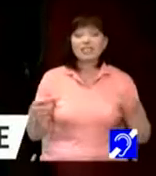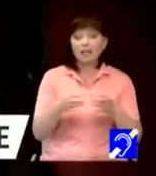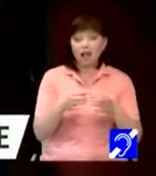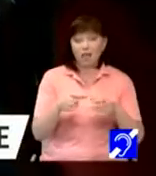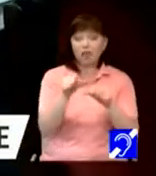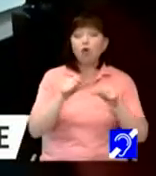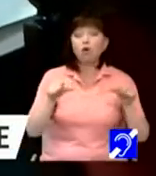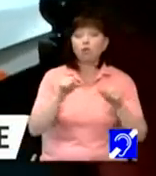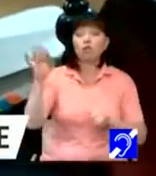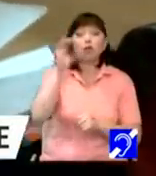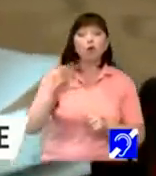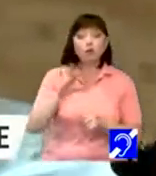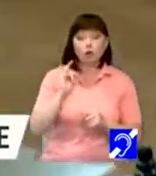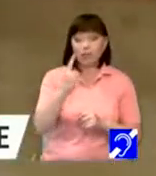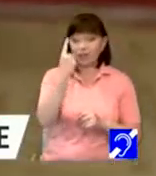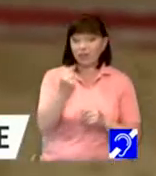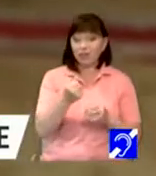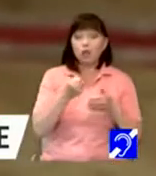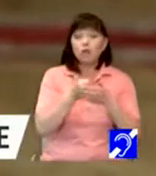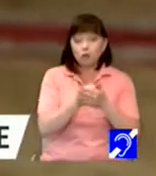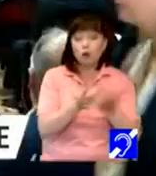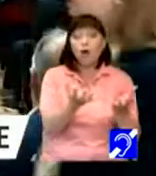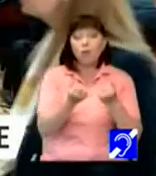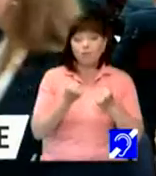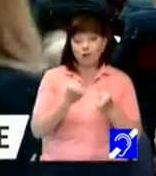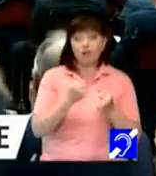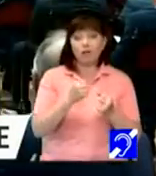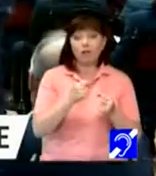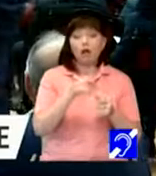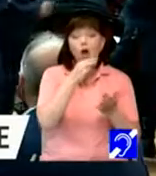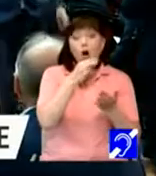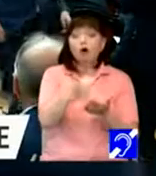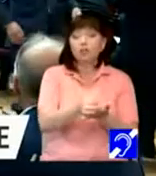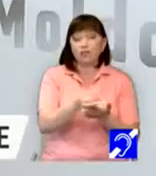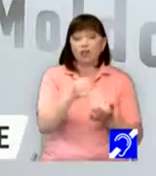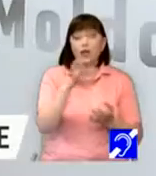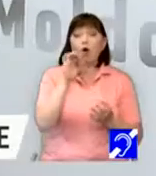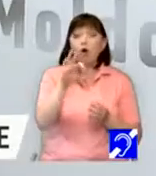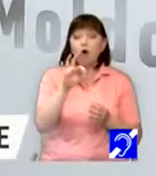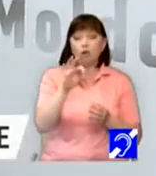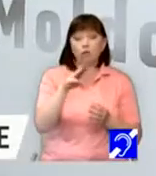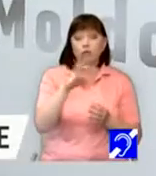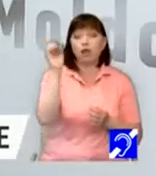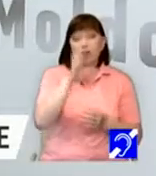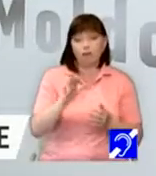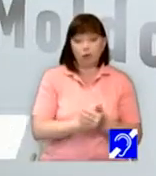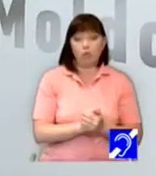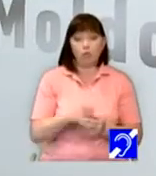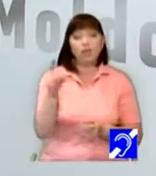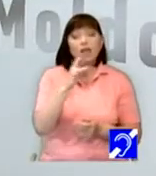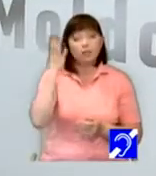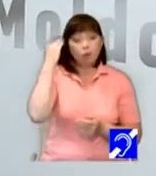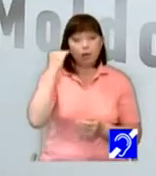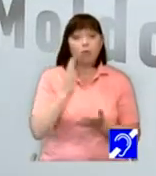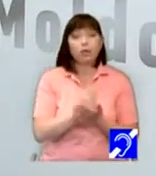Uniunii Europene și la doar o zi de la primirea avizului pozitiv de la Comisia Europeană. Republica Moldova se află la